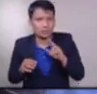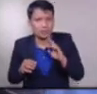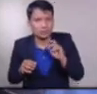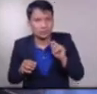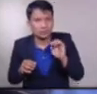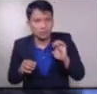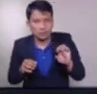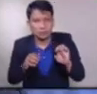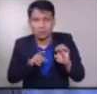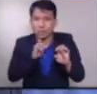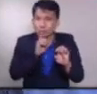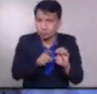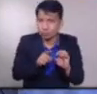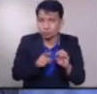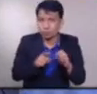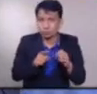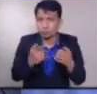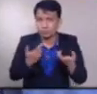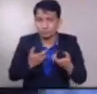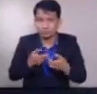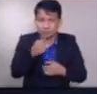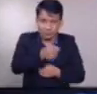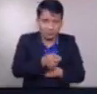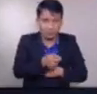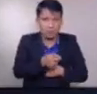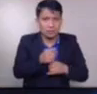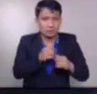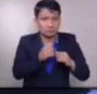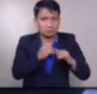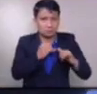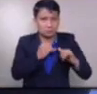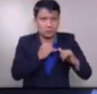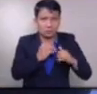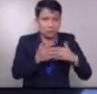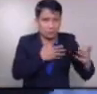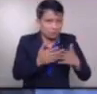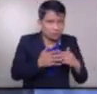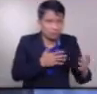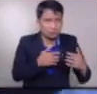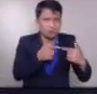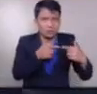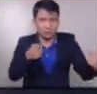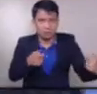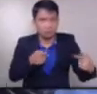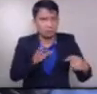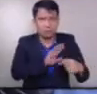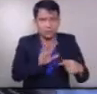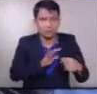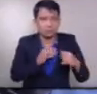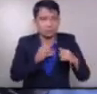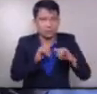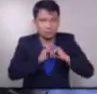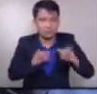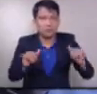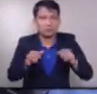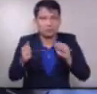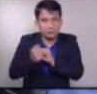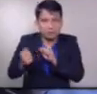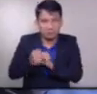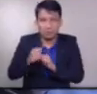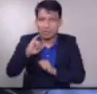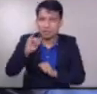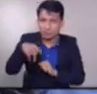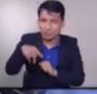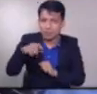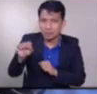is that talian mo ako ng lubi, talian kita. Mm-hmm. Kahit man tayo mag-aaway, hindi tayo maghihiwalay. So yun ang ibig sabihin ng